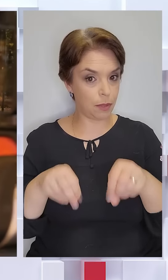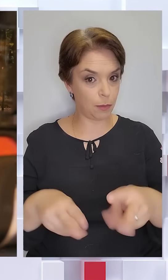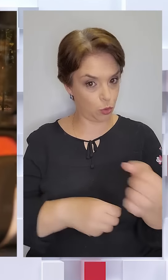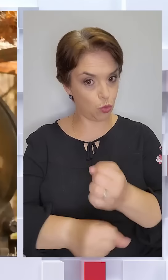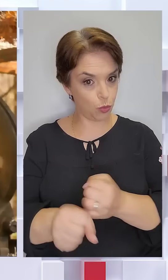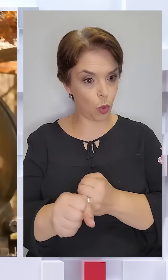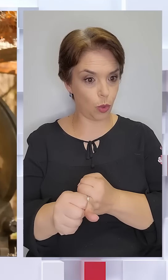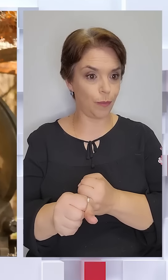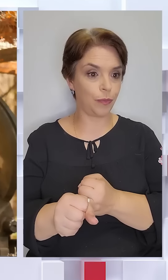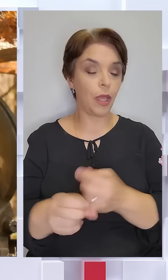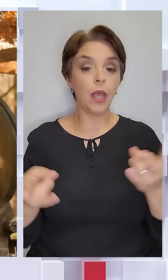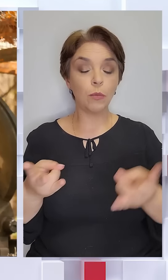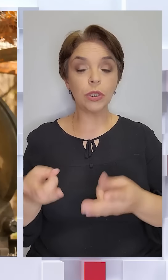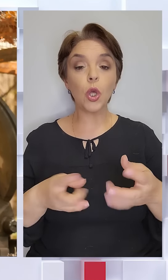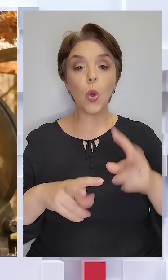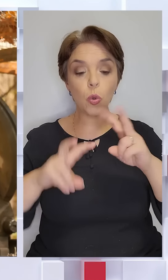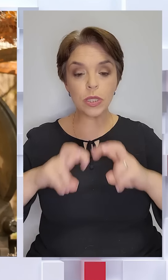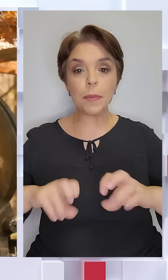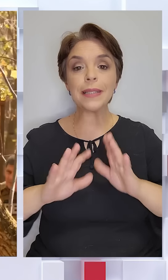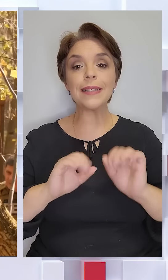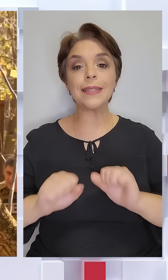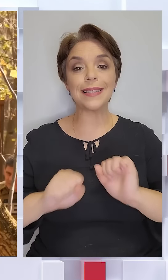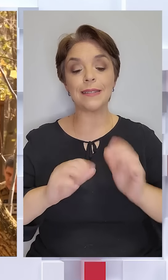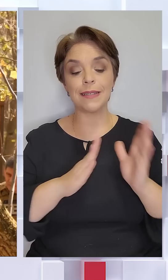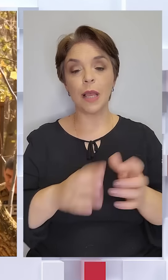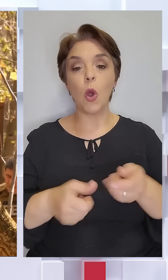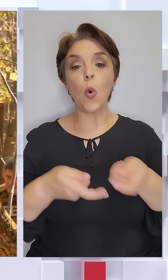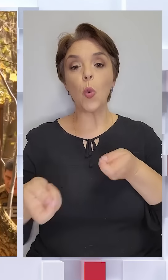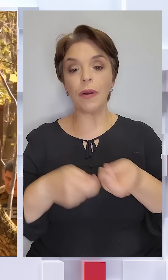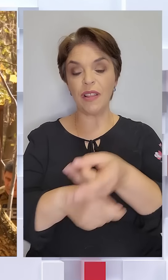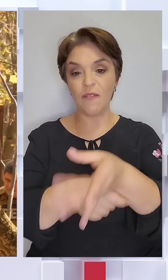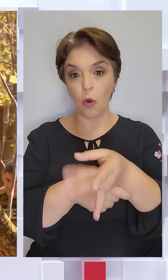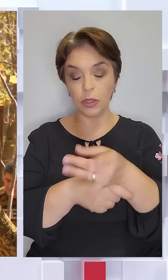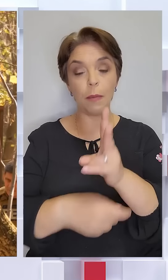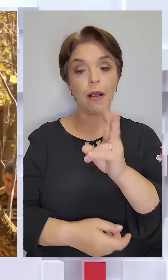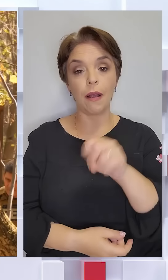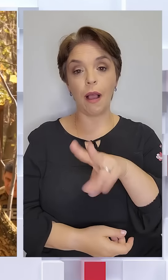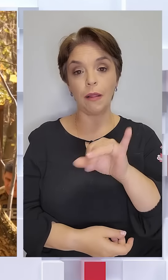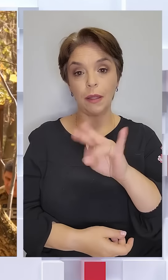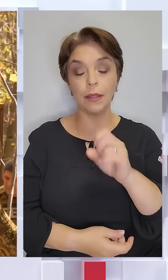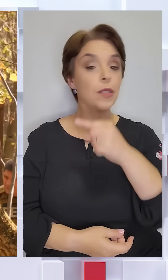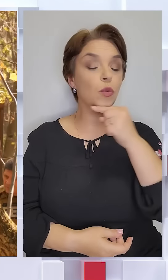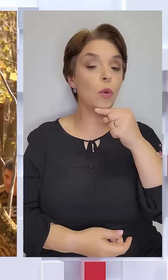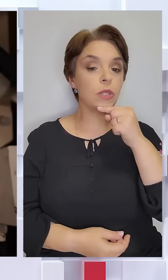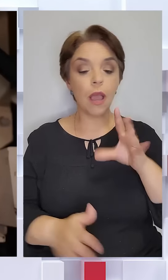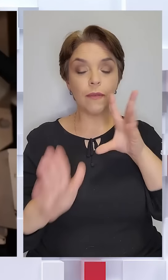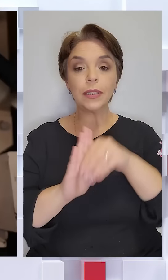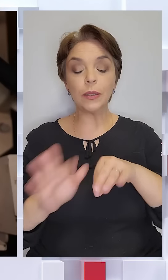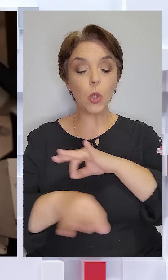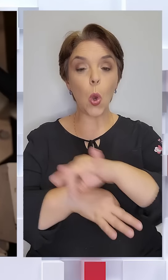небезпечною зброєю. Потрібно розібратися з системою управління вогнем. Система управління вогнем «Калина» – це спроба росіян